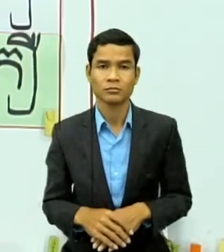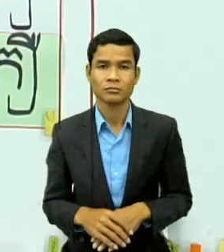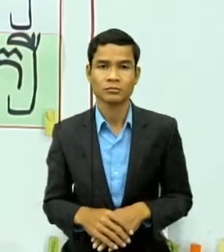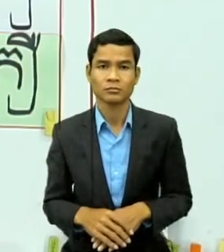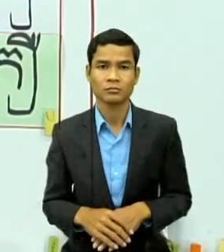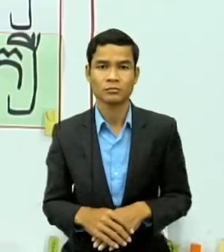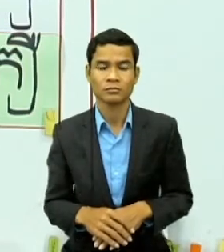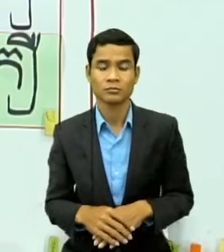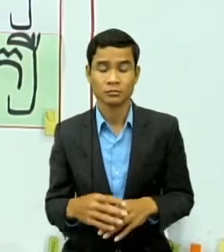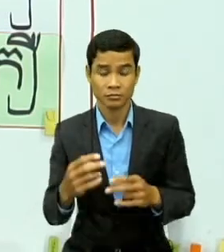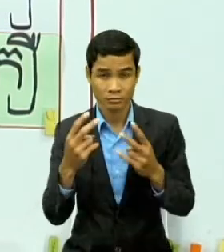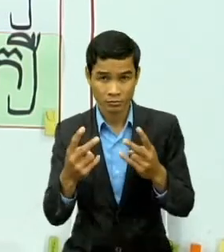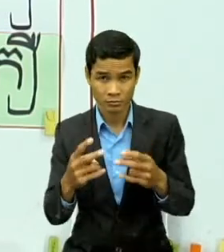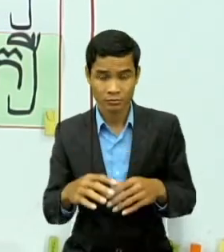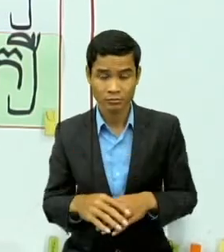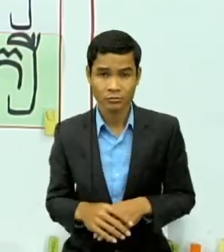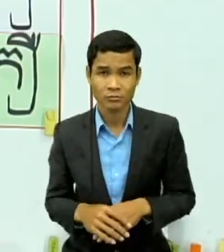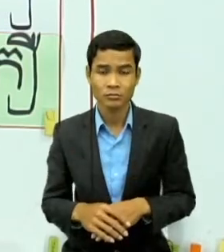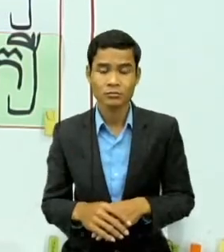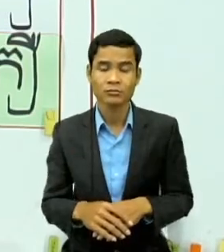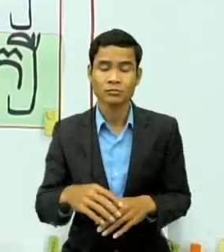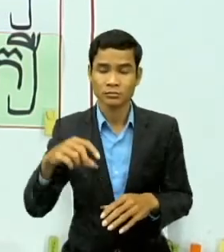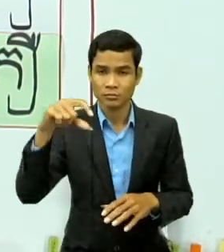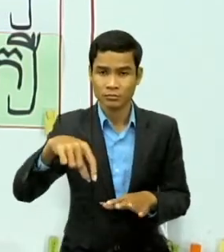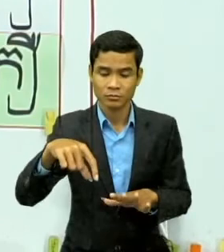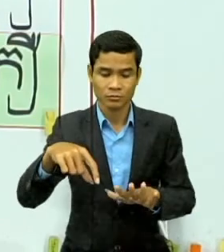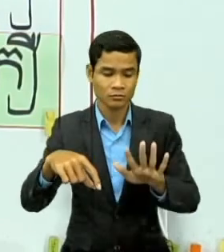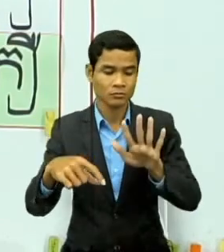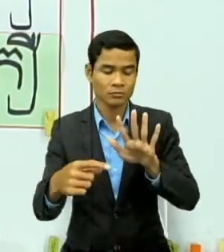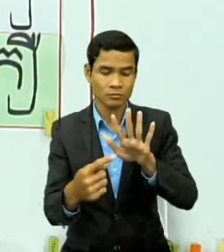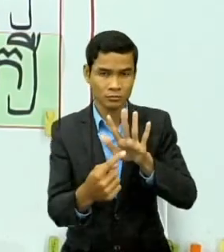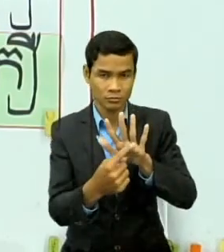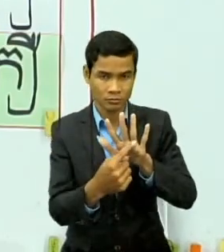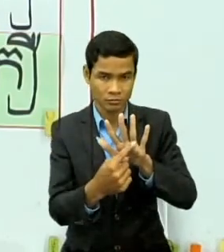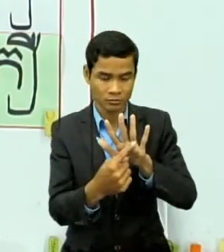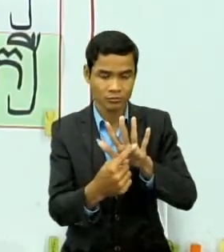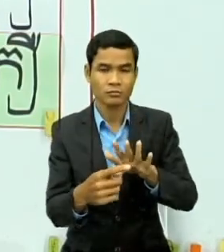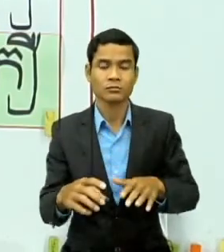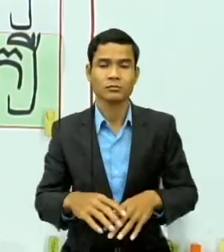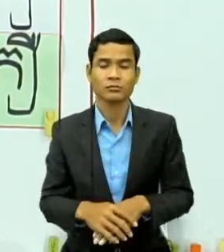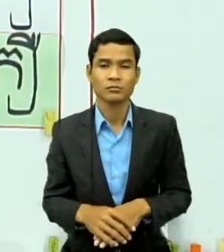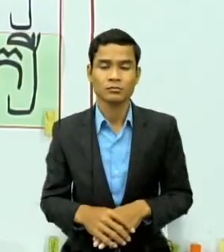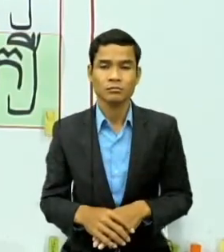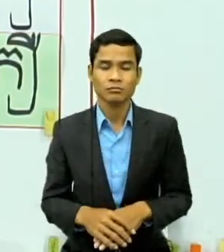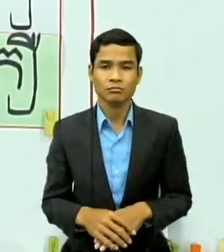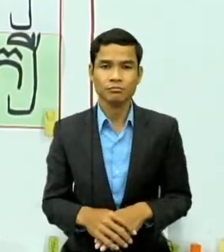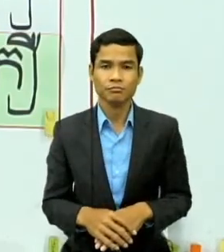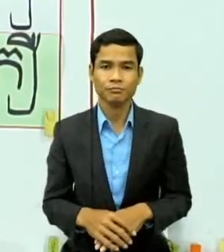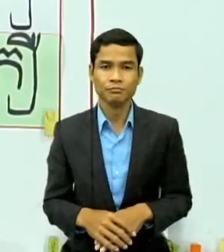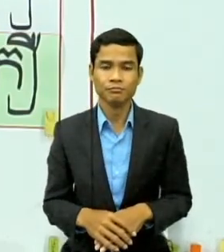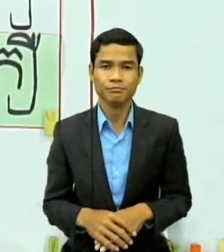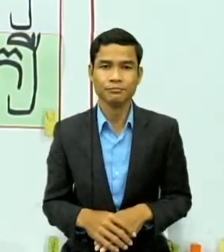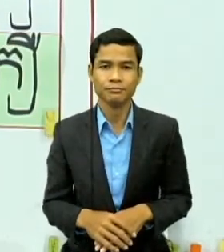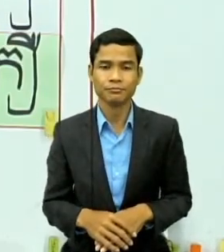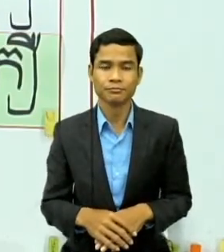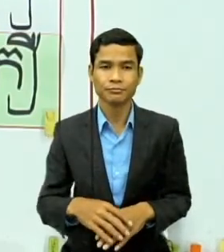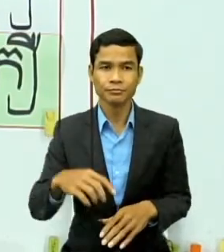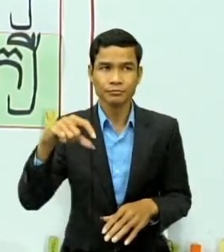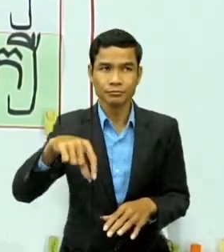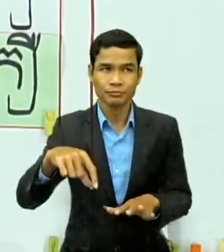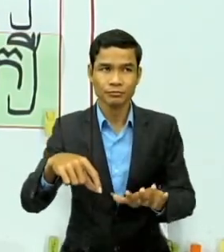ចាផ្ទៀងផ្ទាត់កអ៊ូកូចា